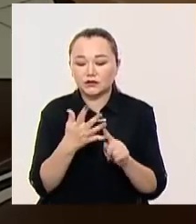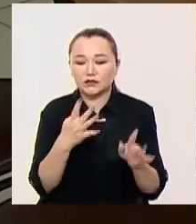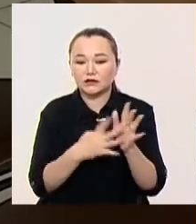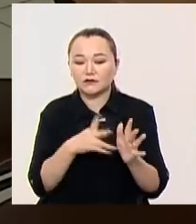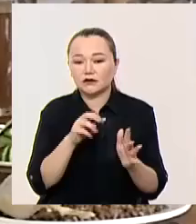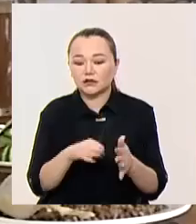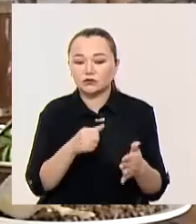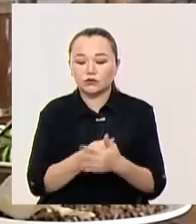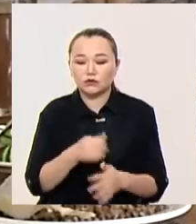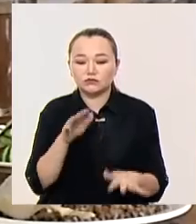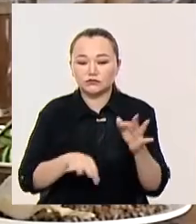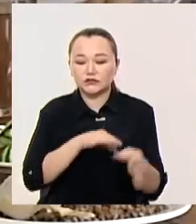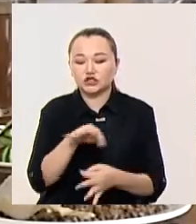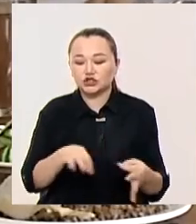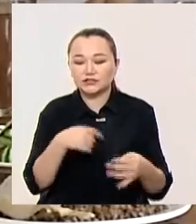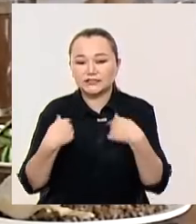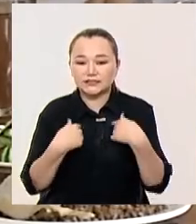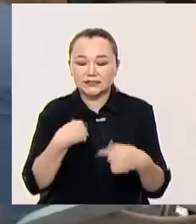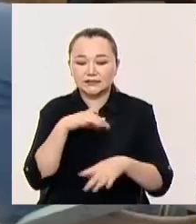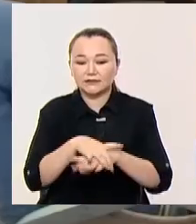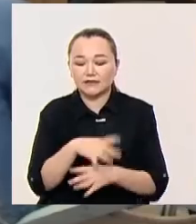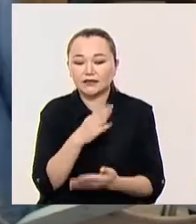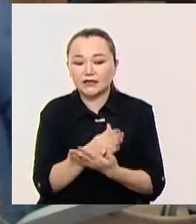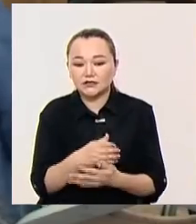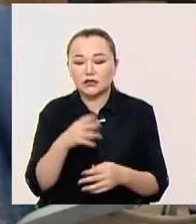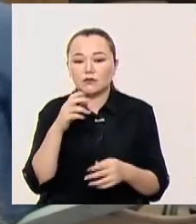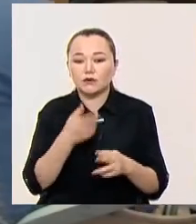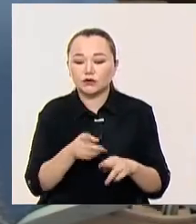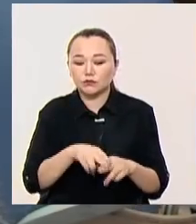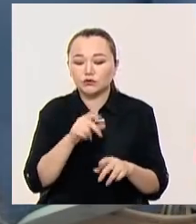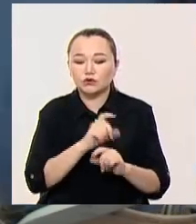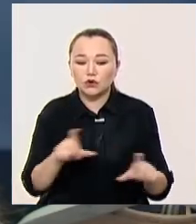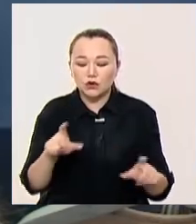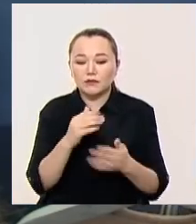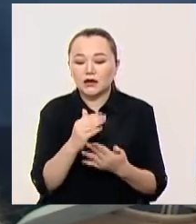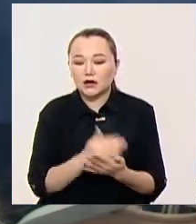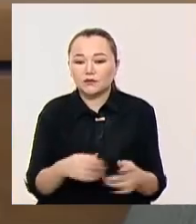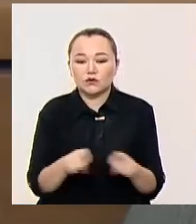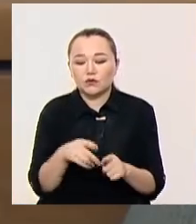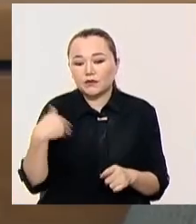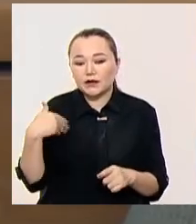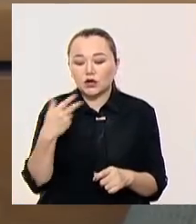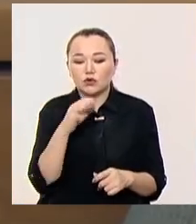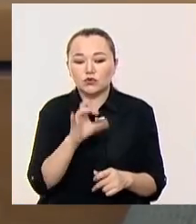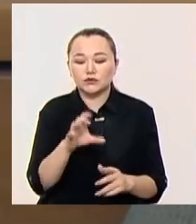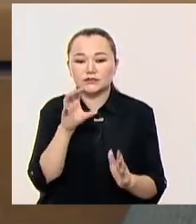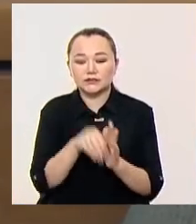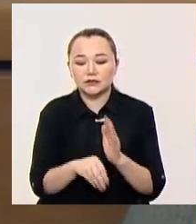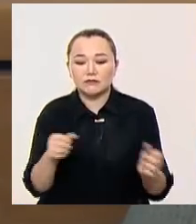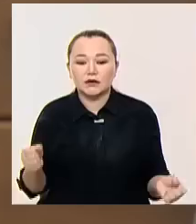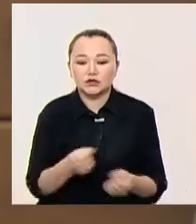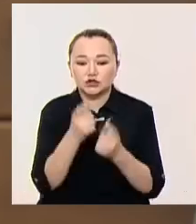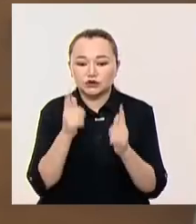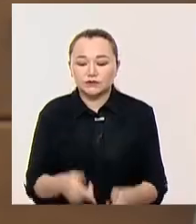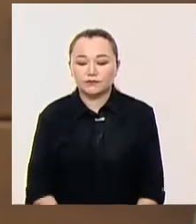жастан бастап артық салмақтан зардап шегетіні анықталған. Сондықтан мамандар мектеп бағдарламасына мұндай пайдалы курстардың қосылғаны құптарлық